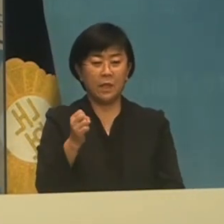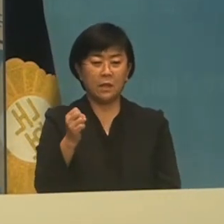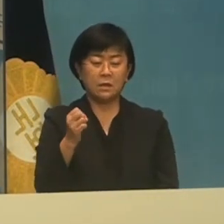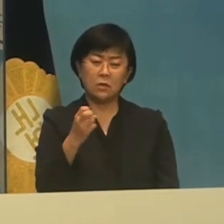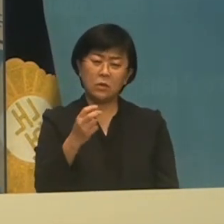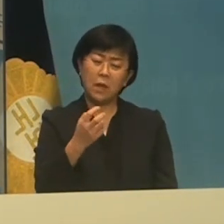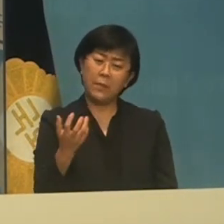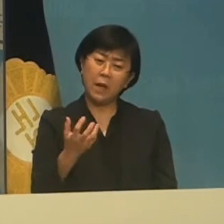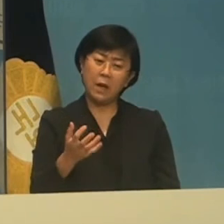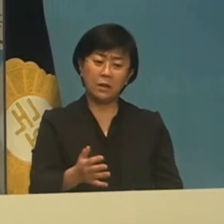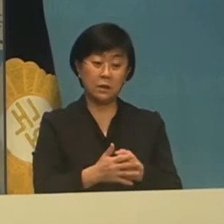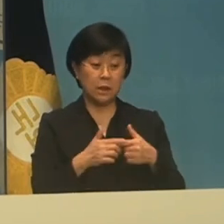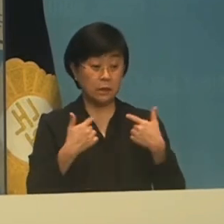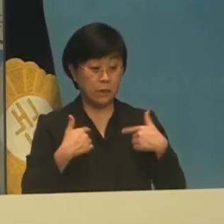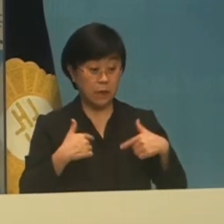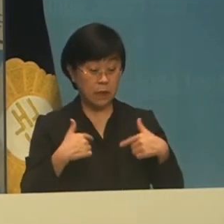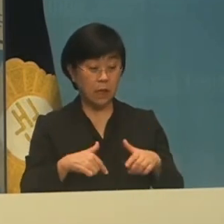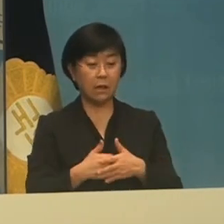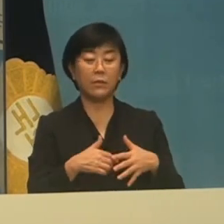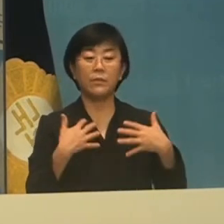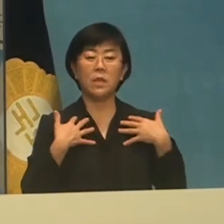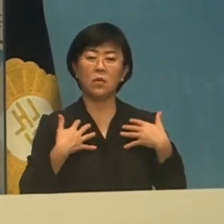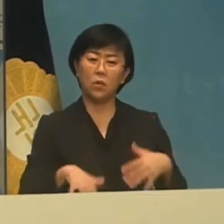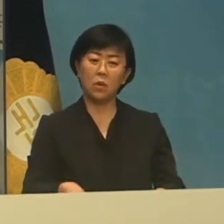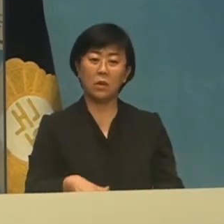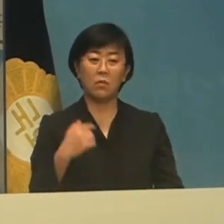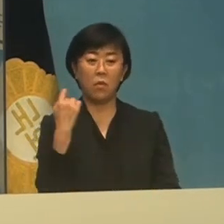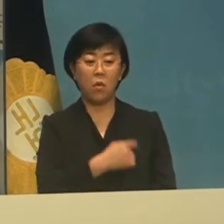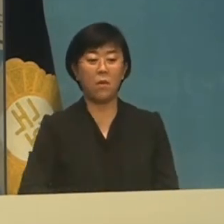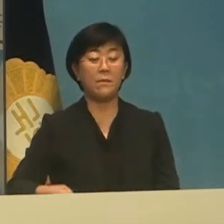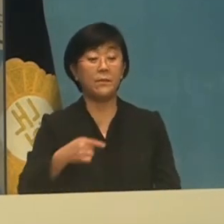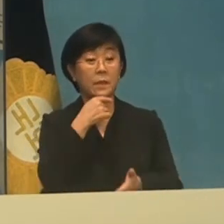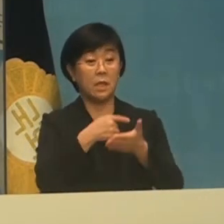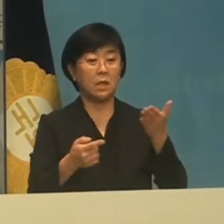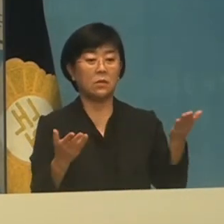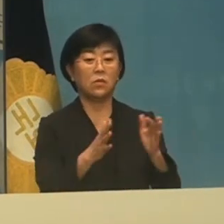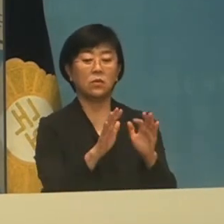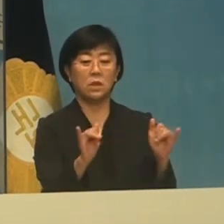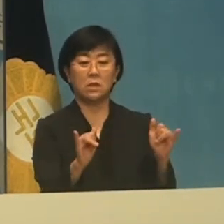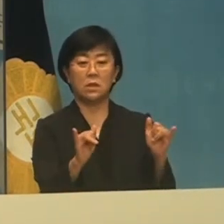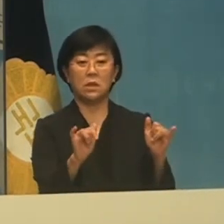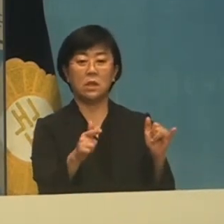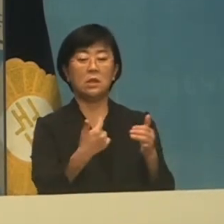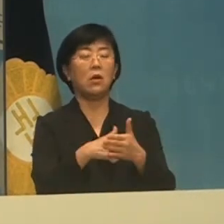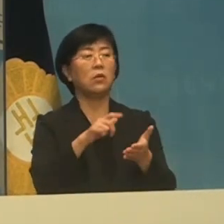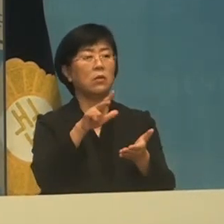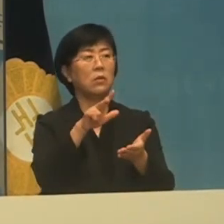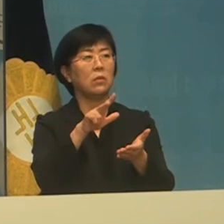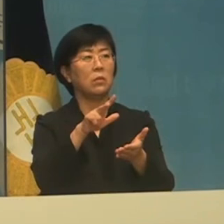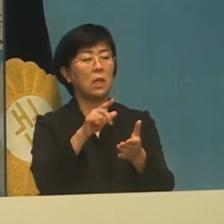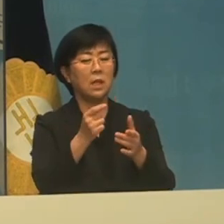병치레와 늘 피곤했던 몸. 피해 노동자들에겐 이런